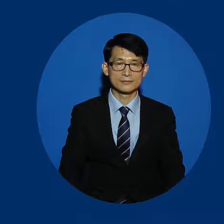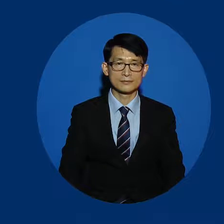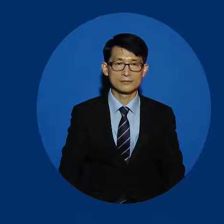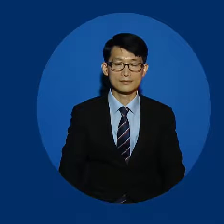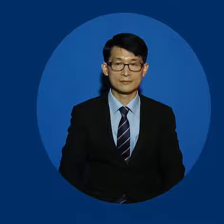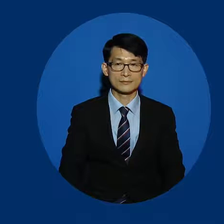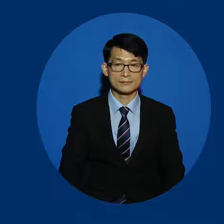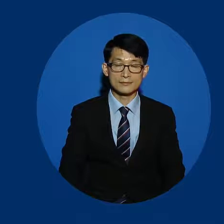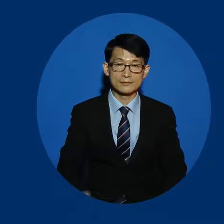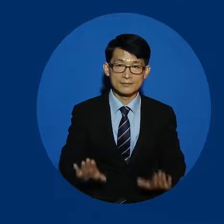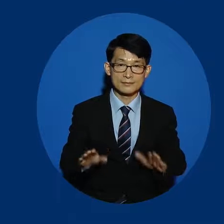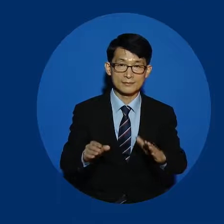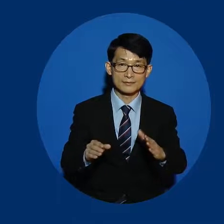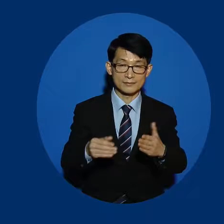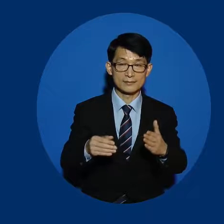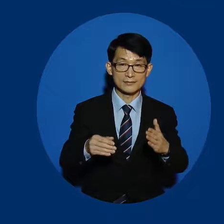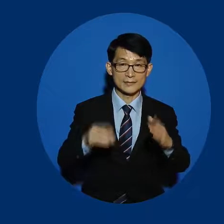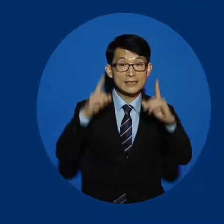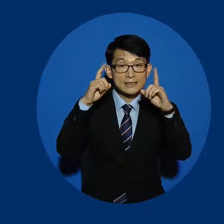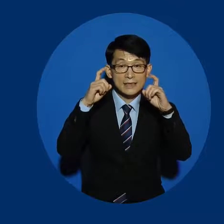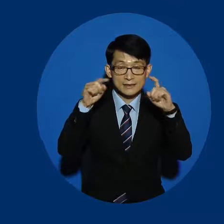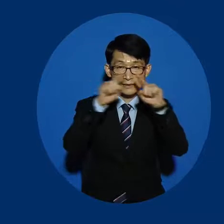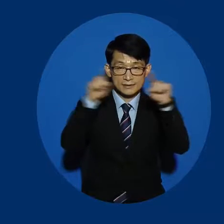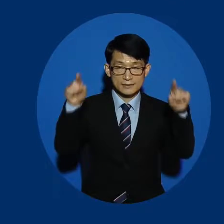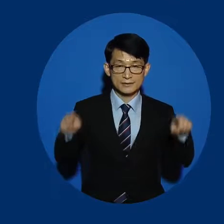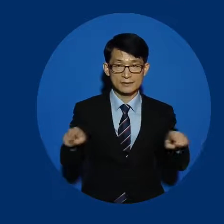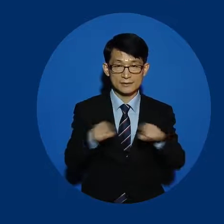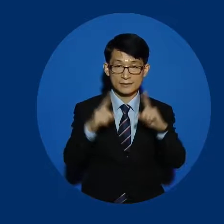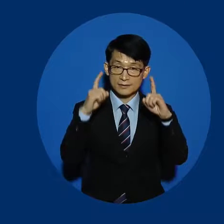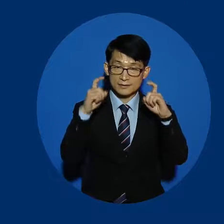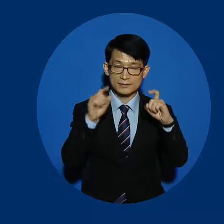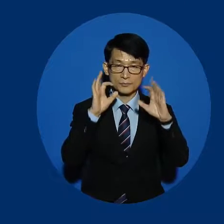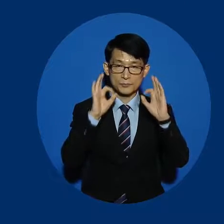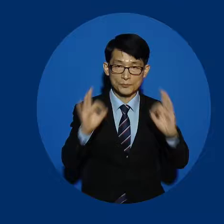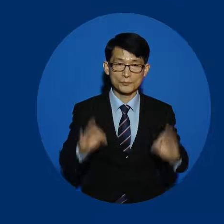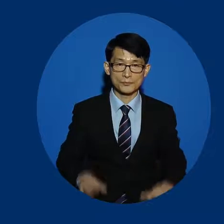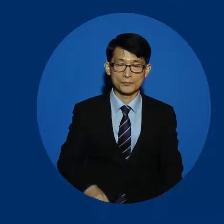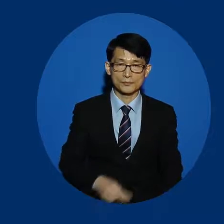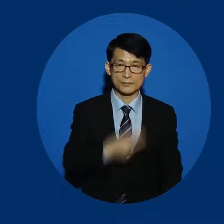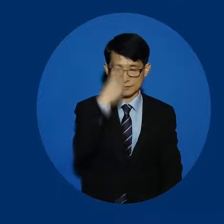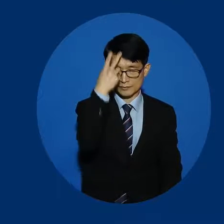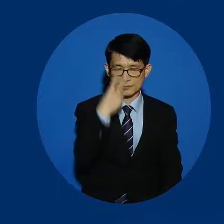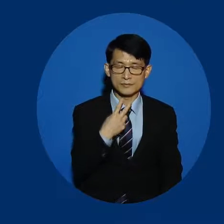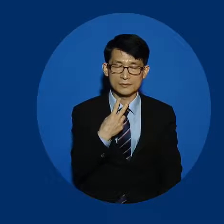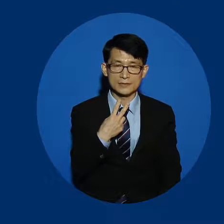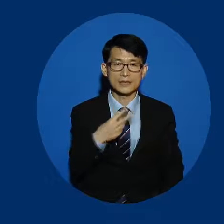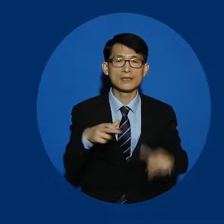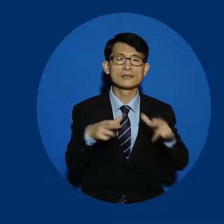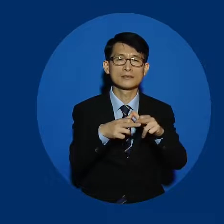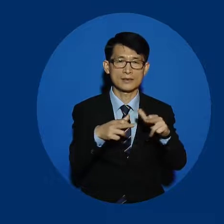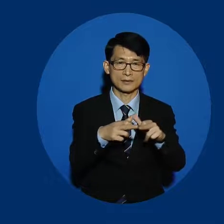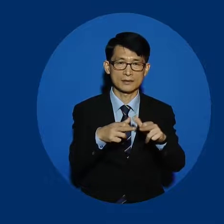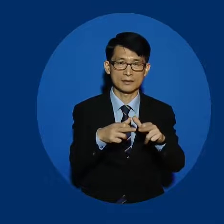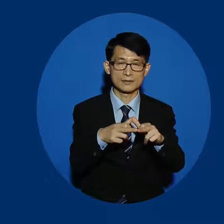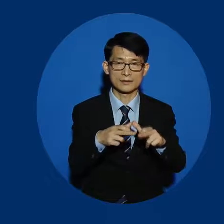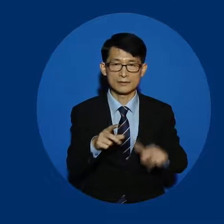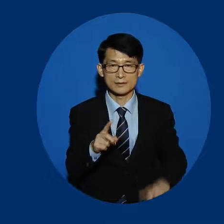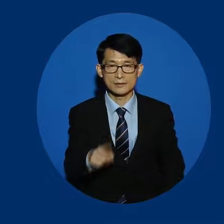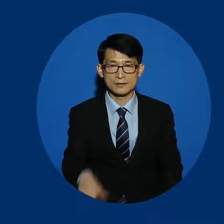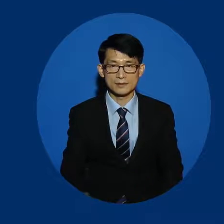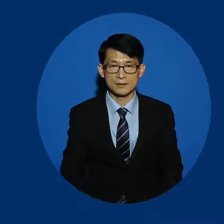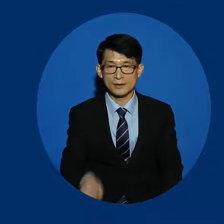예, 처음 제가 그림을 하나 넘겼는데요. 이 그림은 지금 아마 시각장애인들한테 제도하긴 한데 이게 그 방송 화면 중에